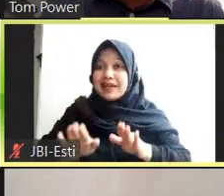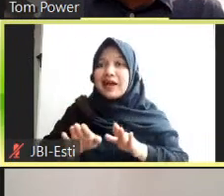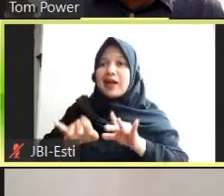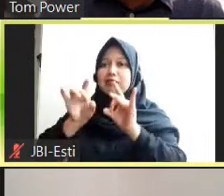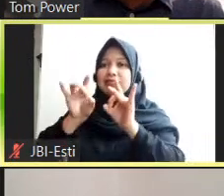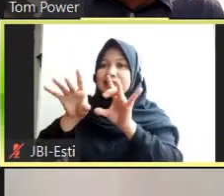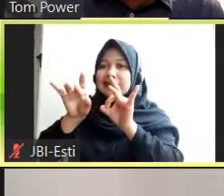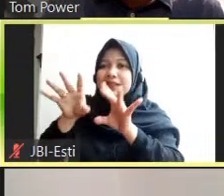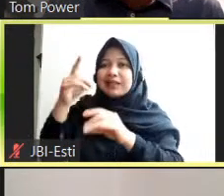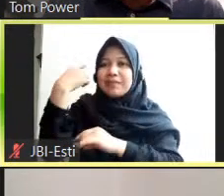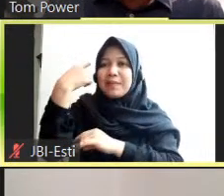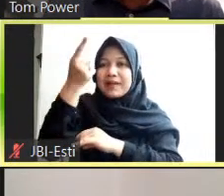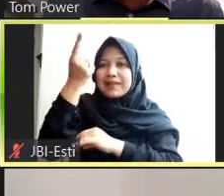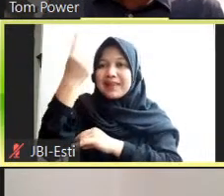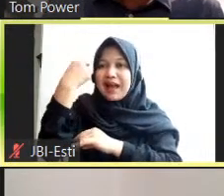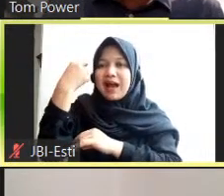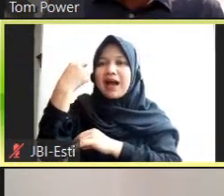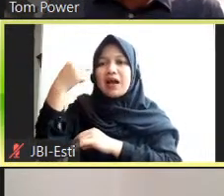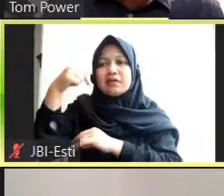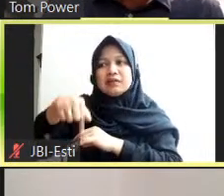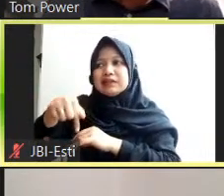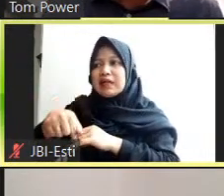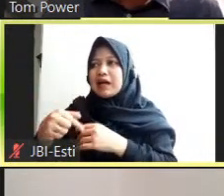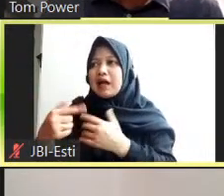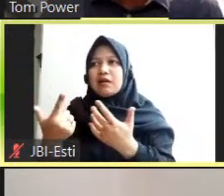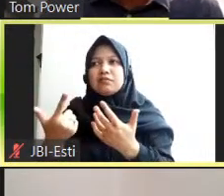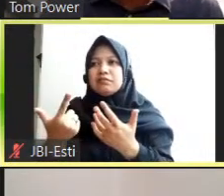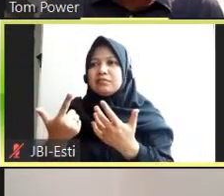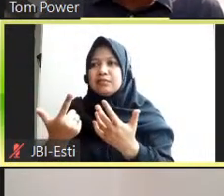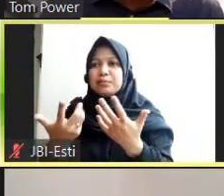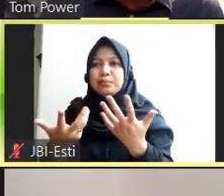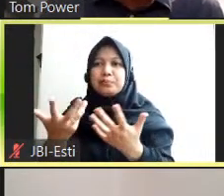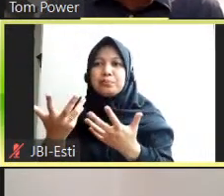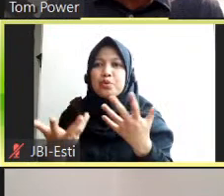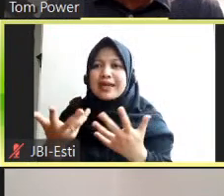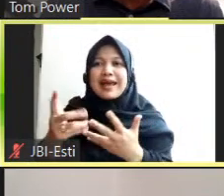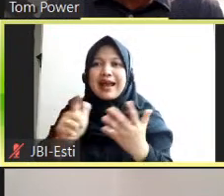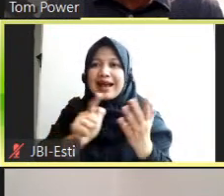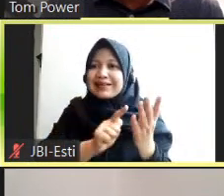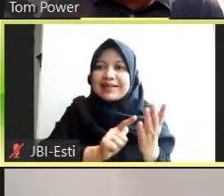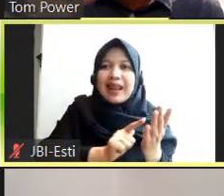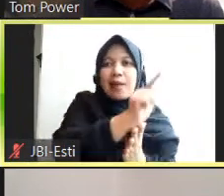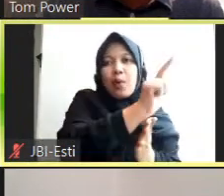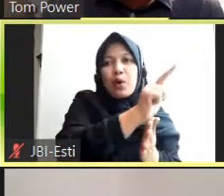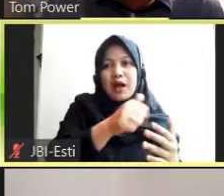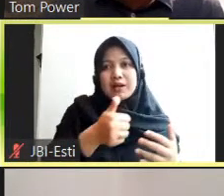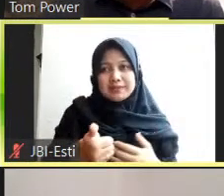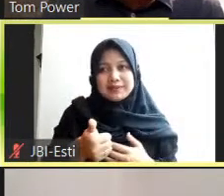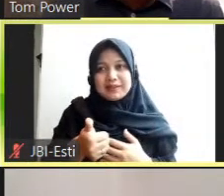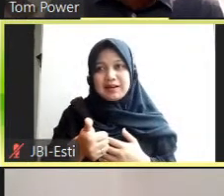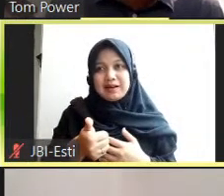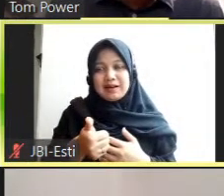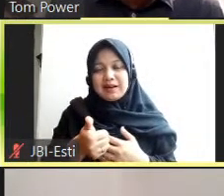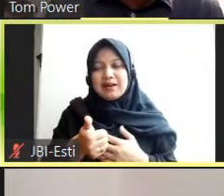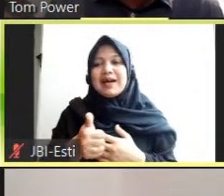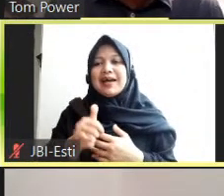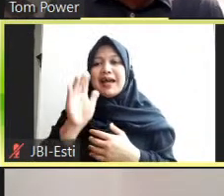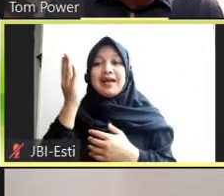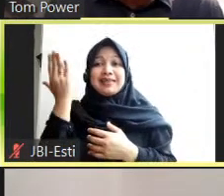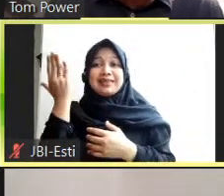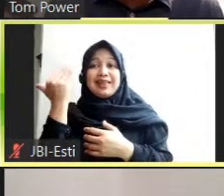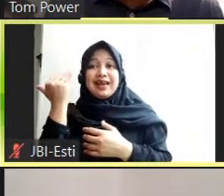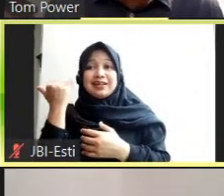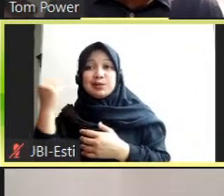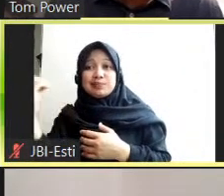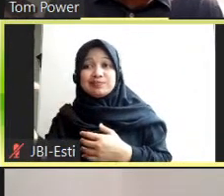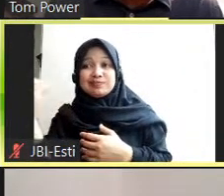semakin terancam akan dilaporkan atau bahkan dipolisikan. Nah, tadi kita sudah mendengar analisa